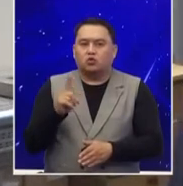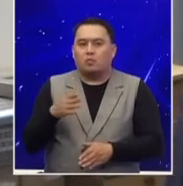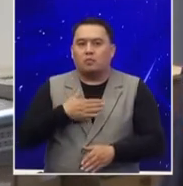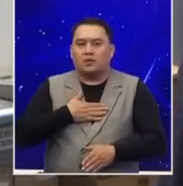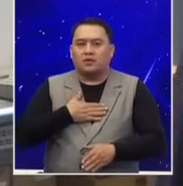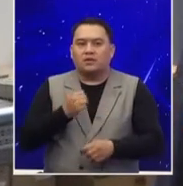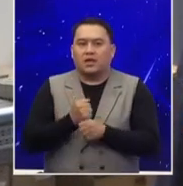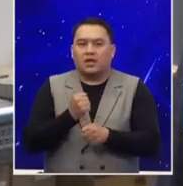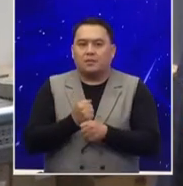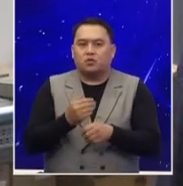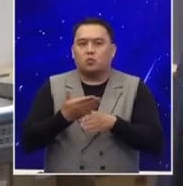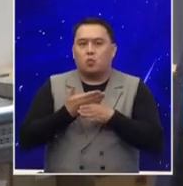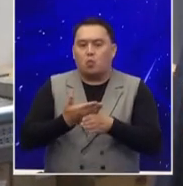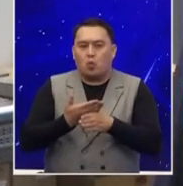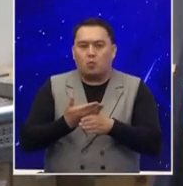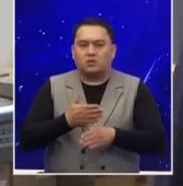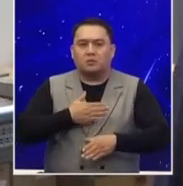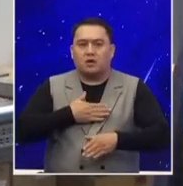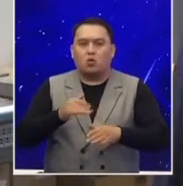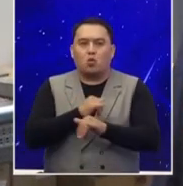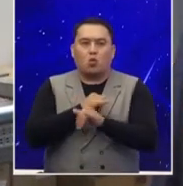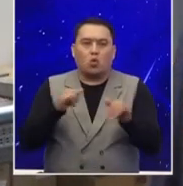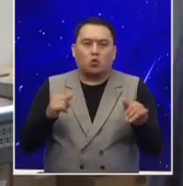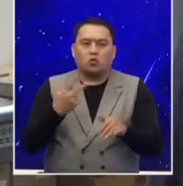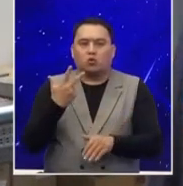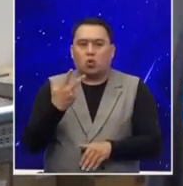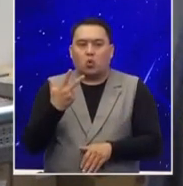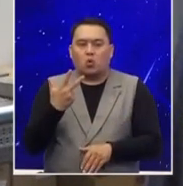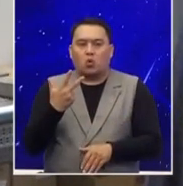делаем. С помощью этой линии мы увеличим где-то до